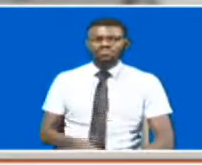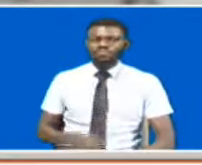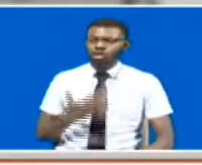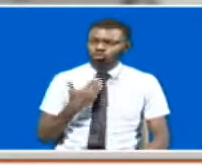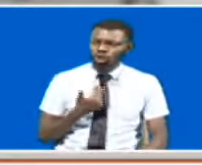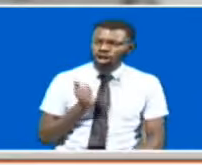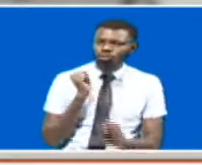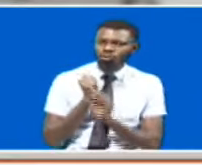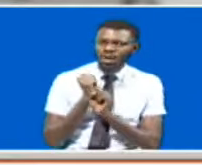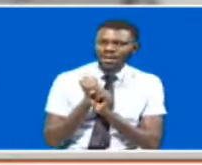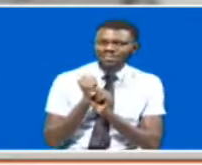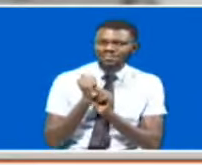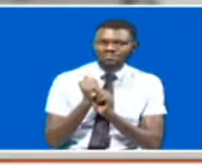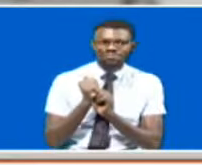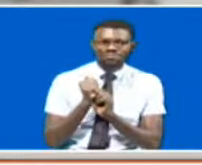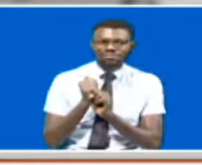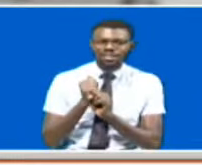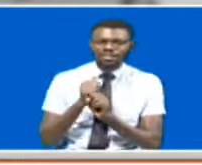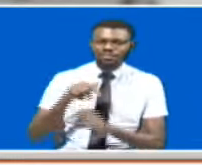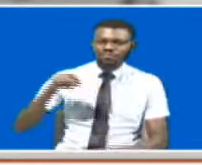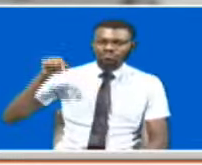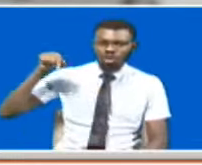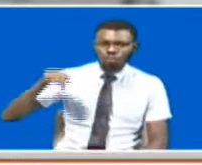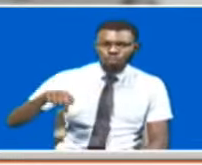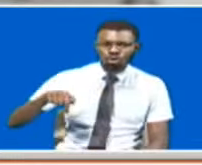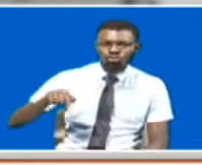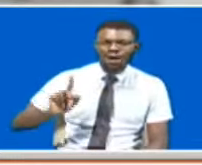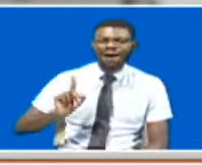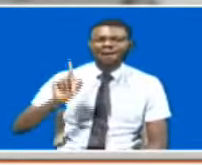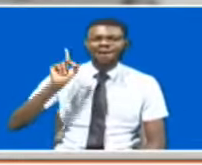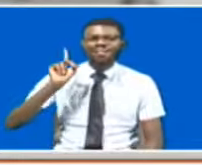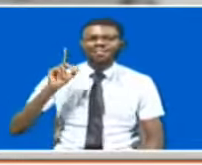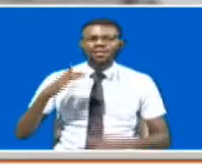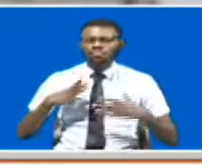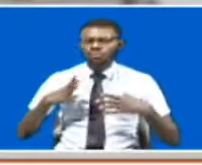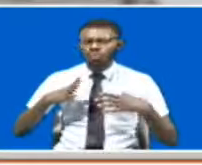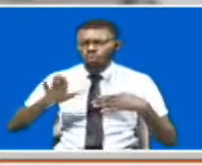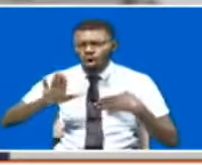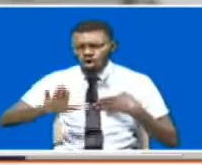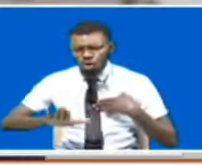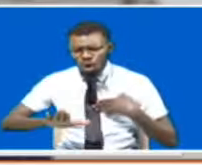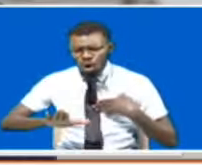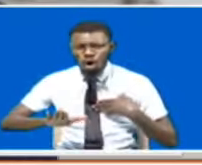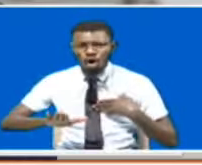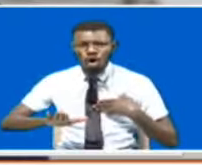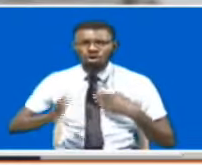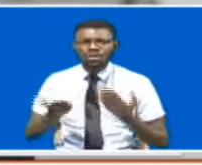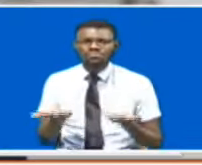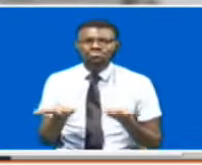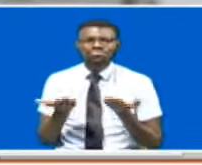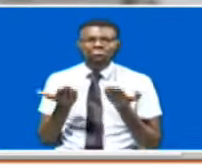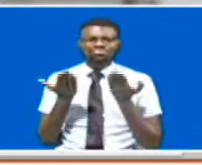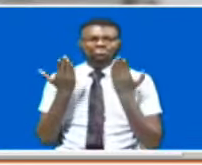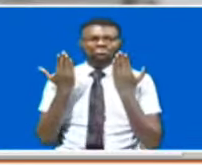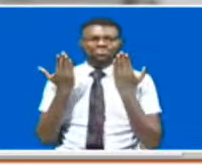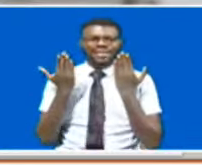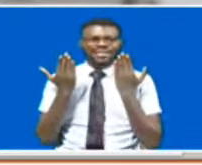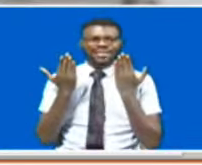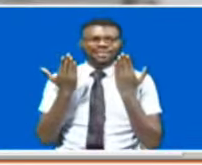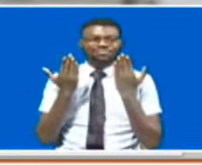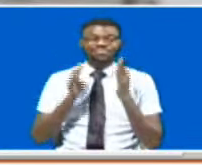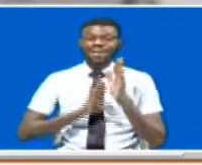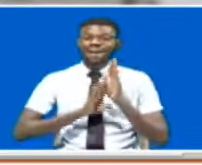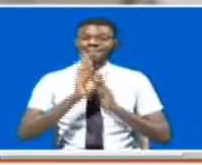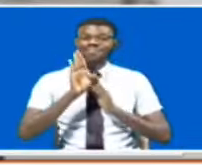ifanywe ile kitu ilikuwa inaitwa bottom up, yani walio chini wazingatiwe na wainuliwe waje baka juu. Part of the proposals zimekuja